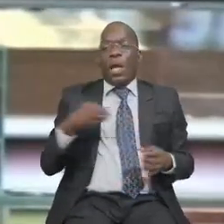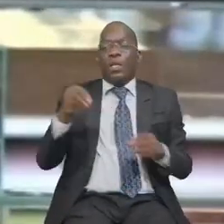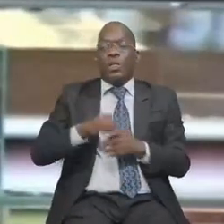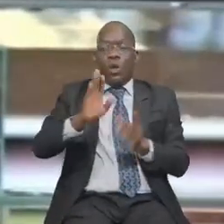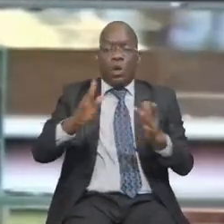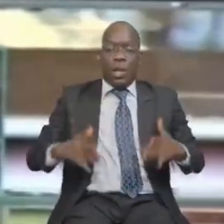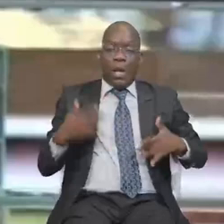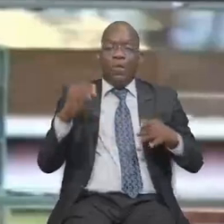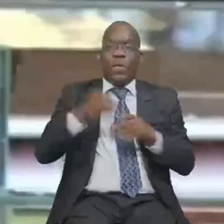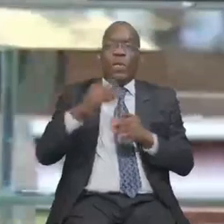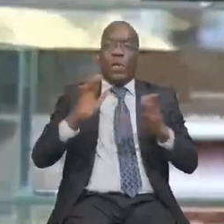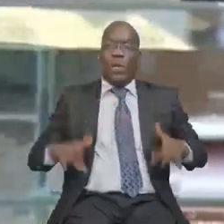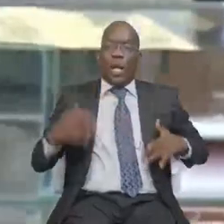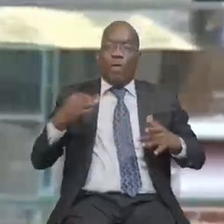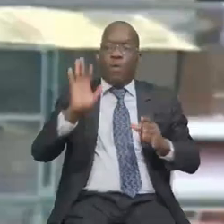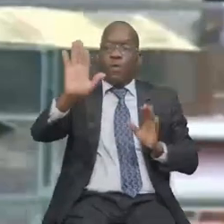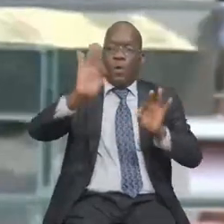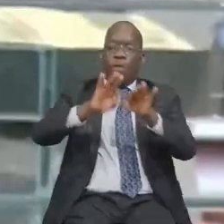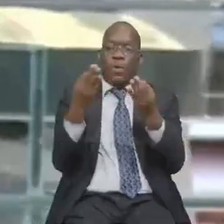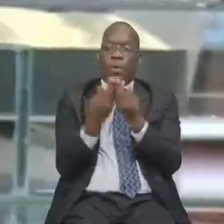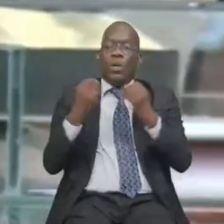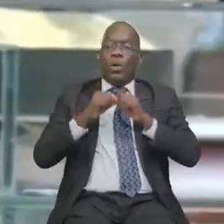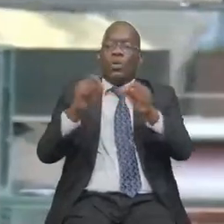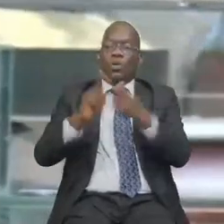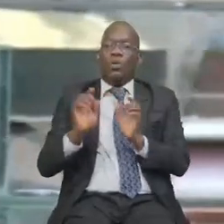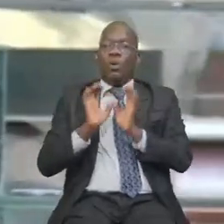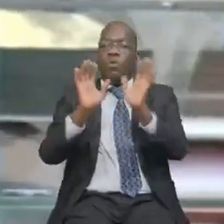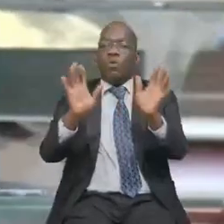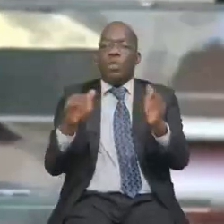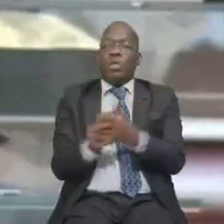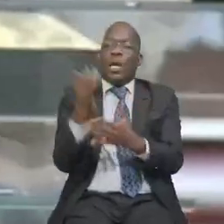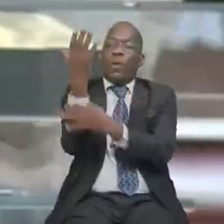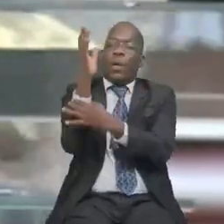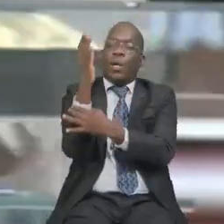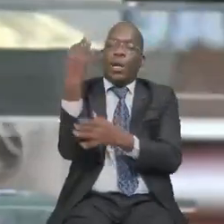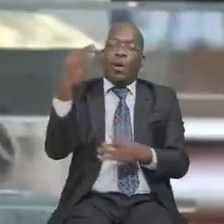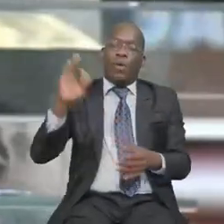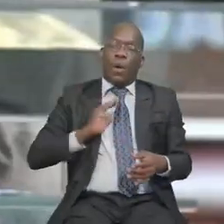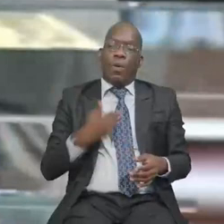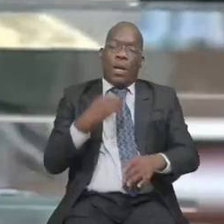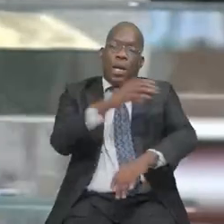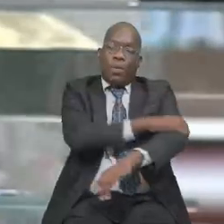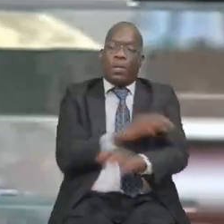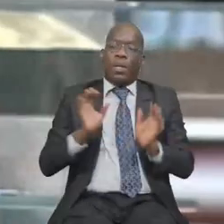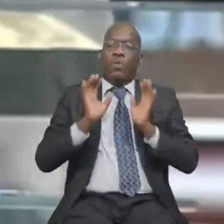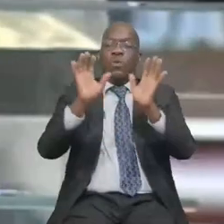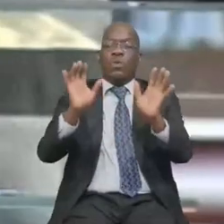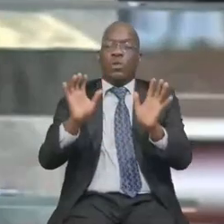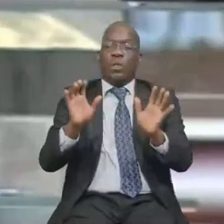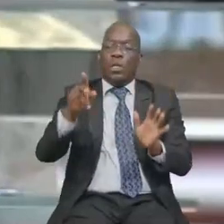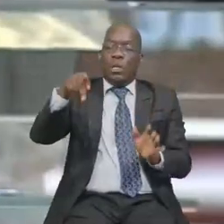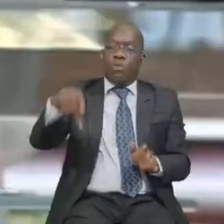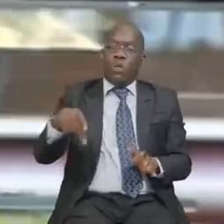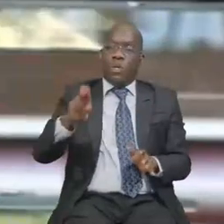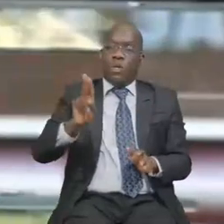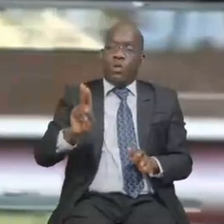vie de ta famille, continue à élever la bannière de notre capitaine. Élève. En anglais,